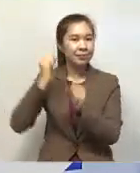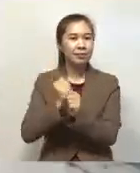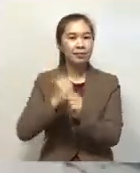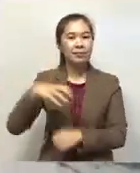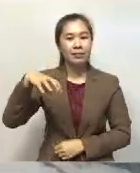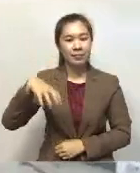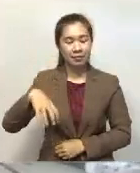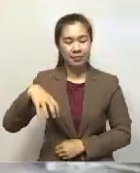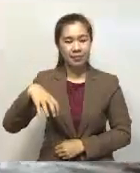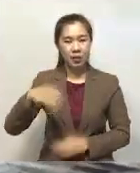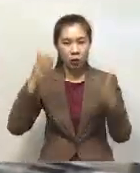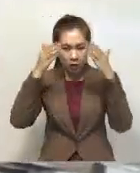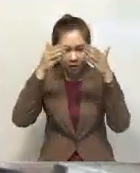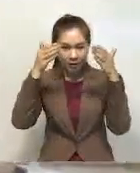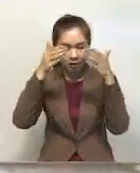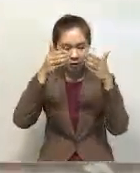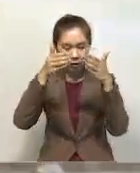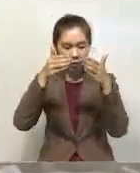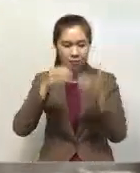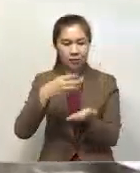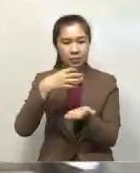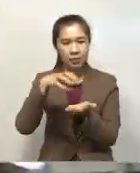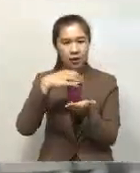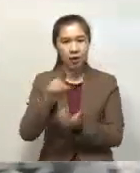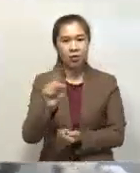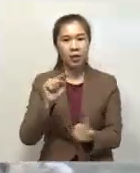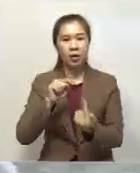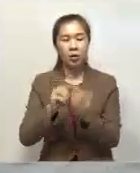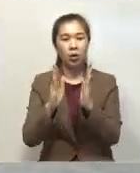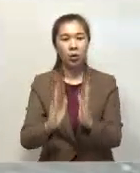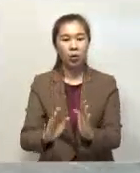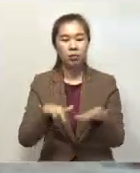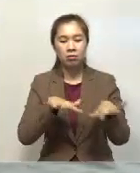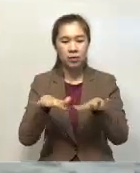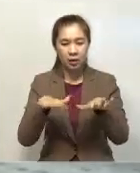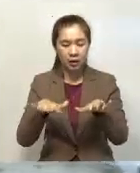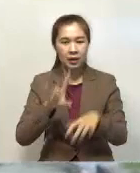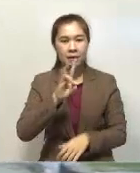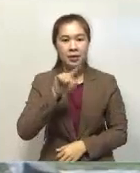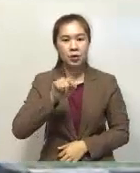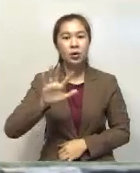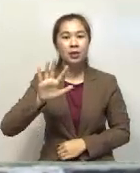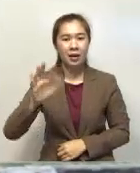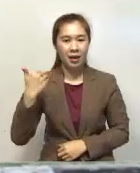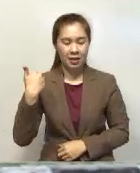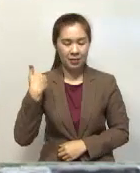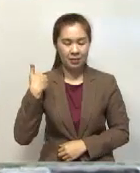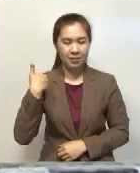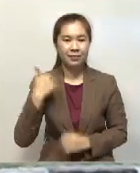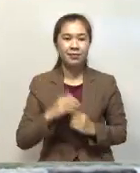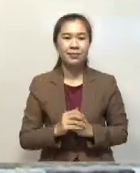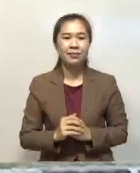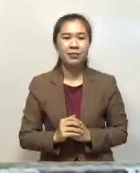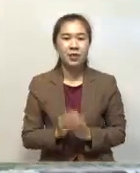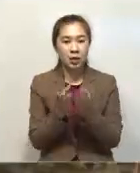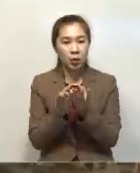ารจัดการภัยพิบัติแห่งชาติอินโดนีเซียได้แจ้งยอดผู้เสียชีวิตจากเหตุแผ่นดินไหว 7.5 และสึนามิที่เกาะสุลาเวสี